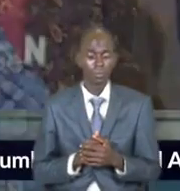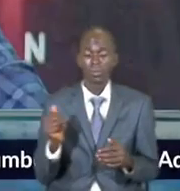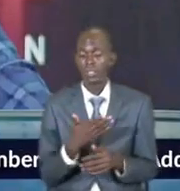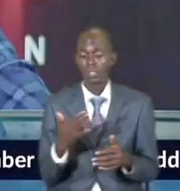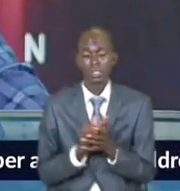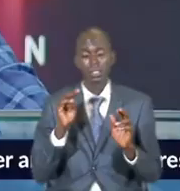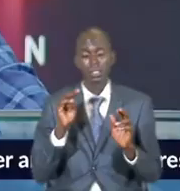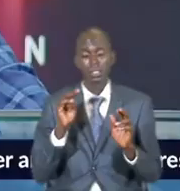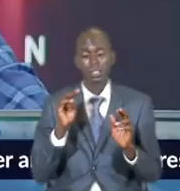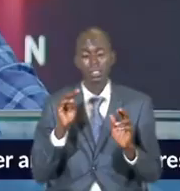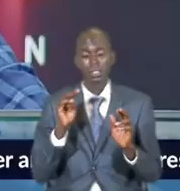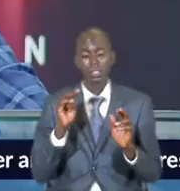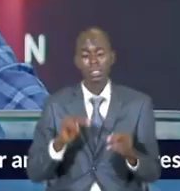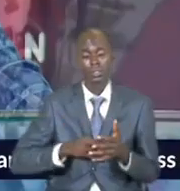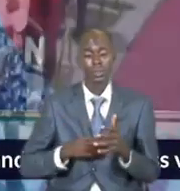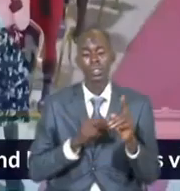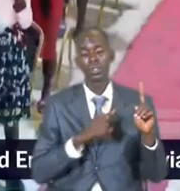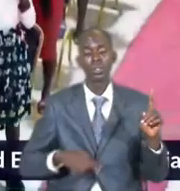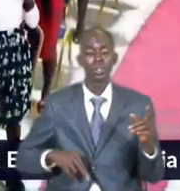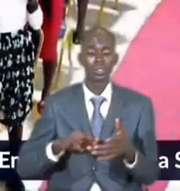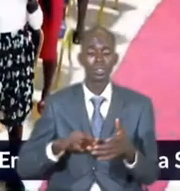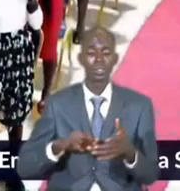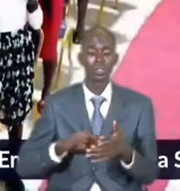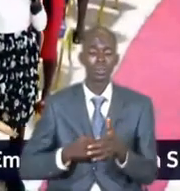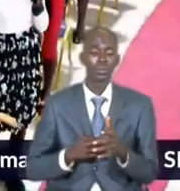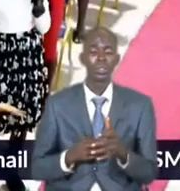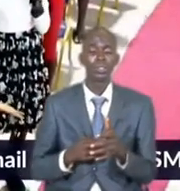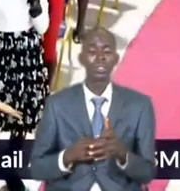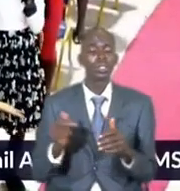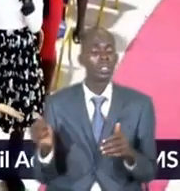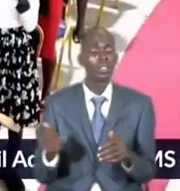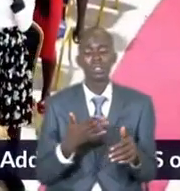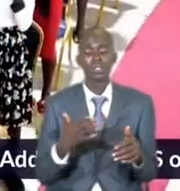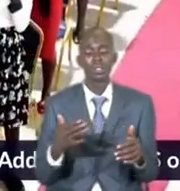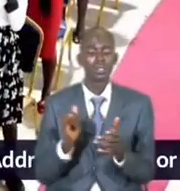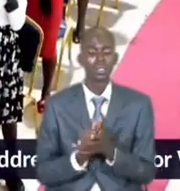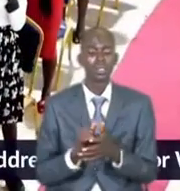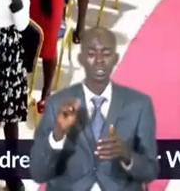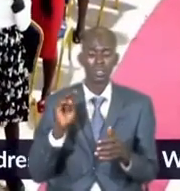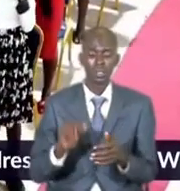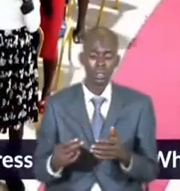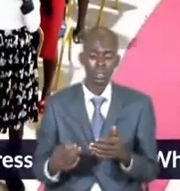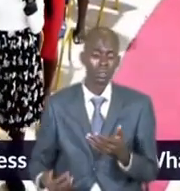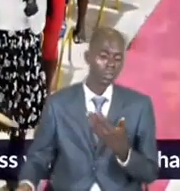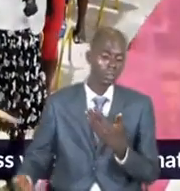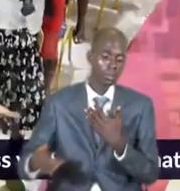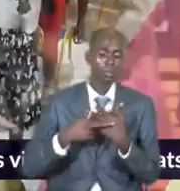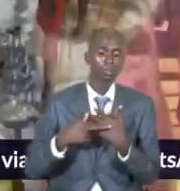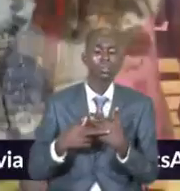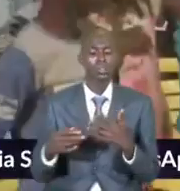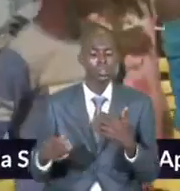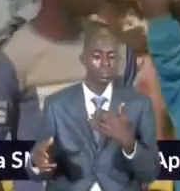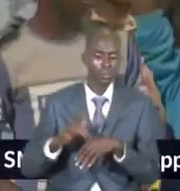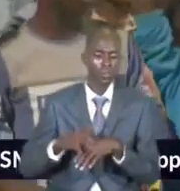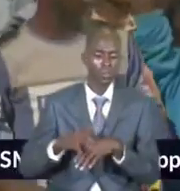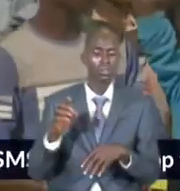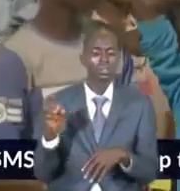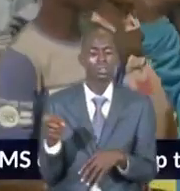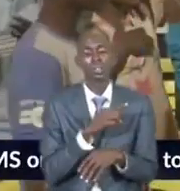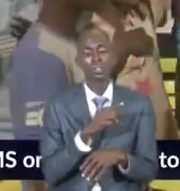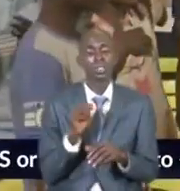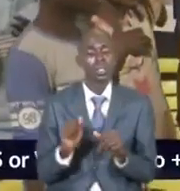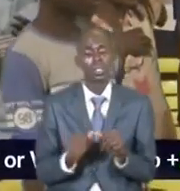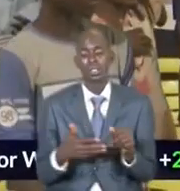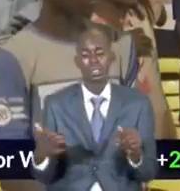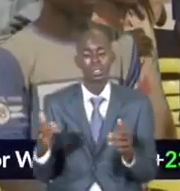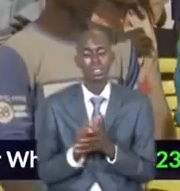ka a mezie ya, mezie ya. Ihe ọbụla chọrọ ka eme ka ọ dị ndụ ọzọ, metụ ha aka. Ihe ọbụla nke